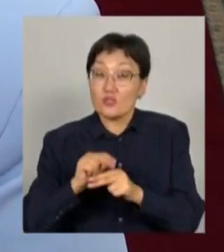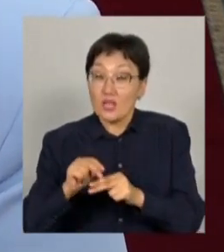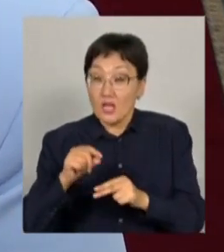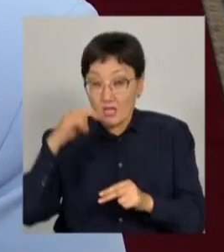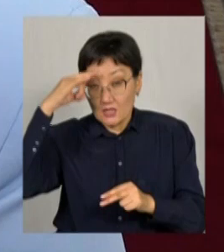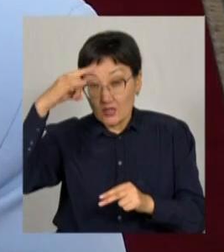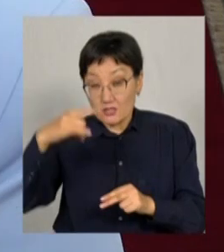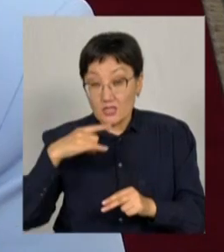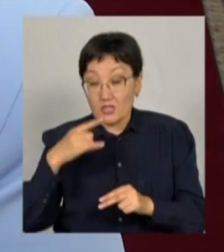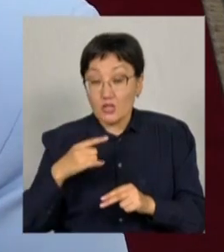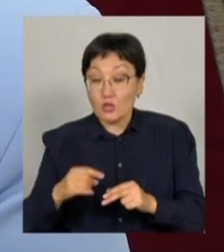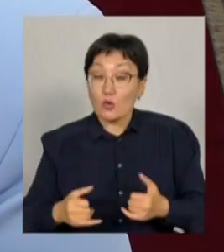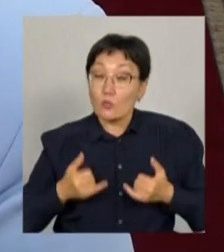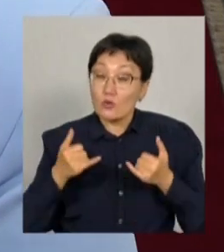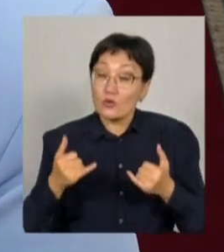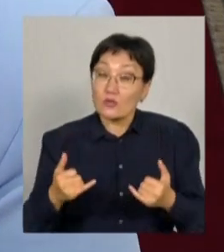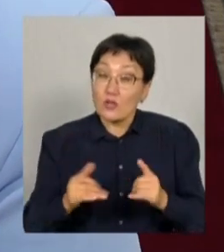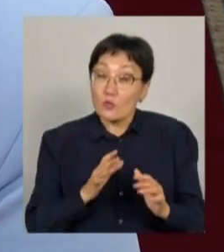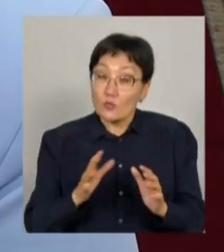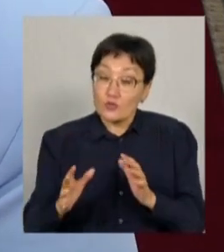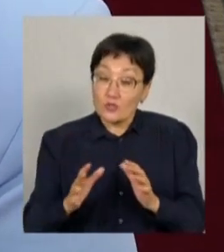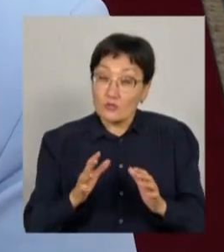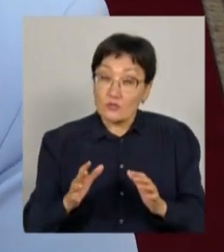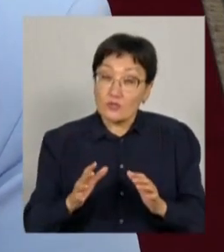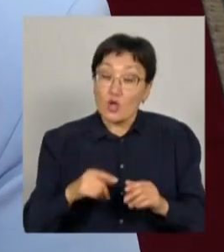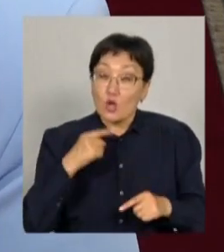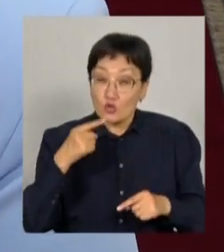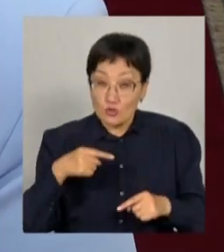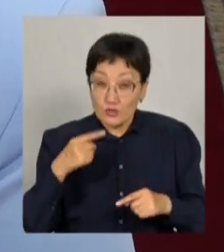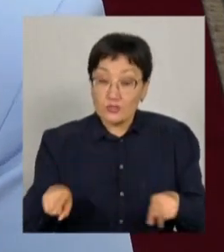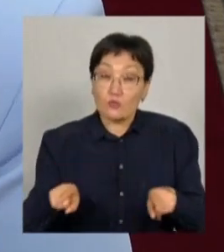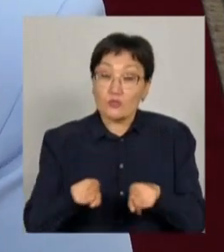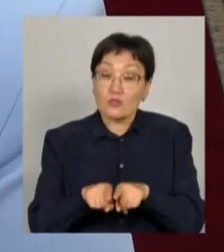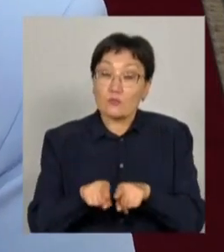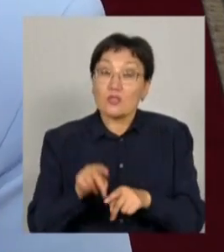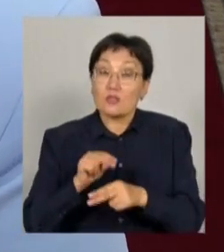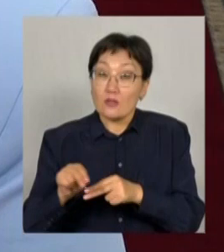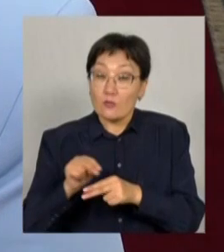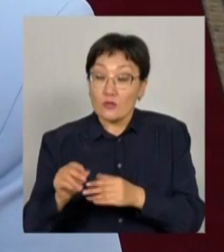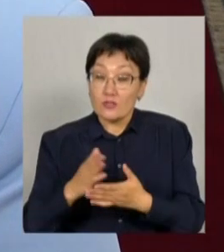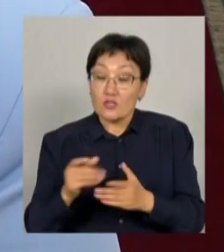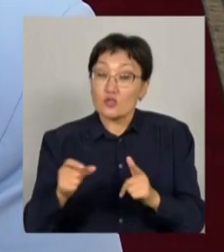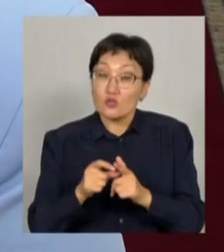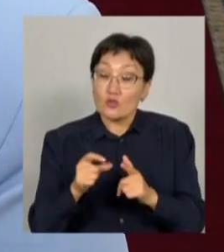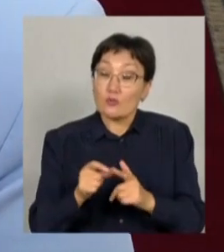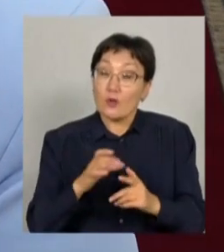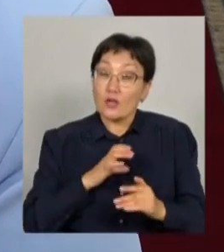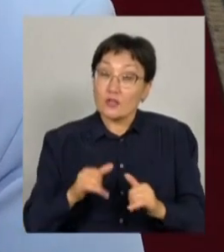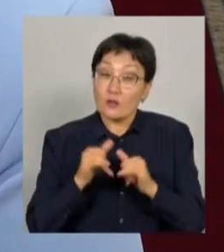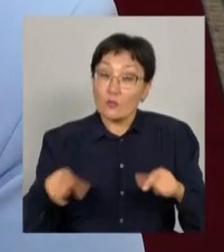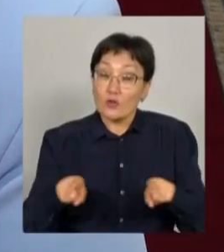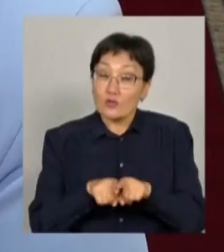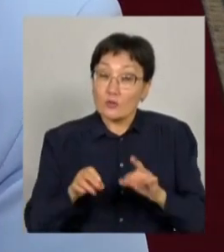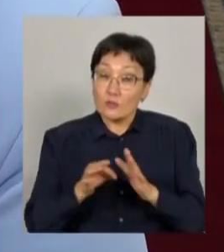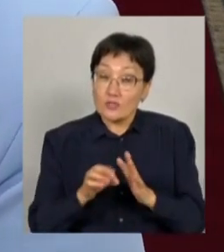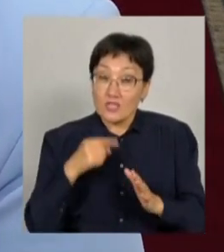тілін құрметтеп, қадірлеп, мәртебесін көтерсін деген сияқты өзінің тіл байлығын дамыту оқушылардың сол мақсатта